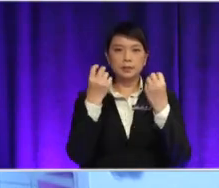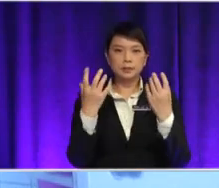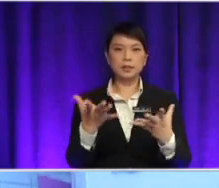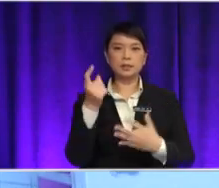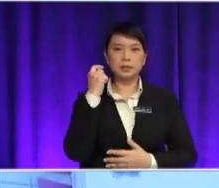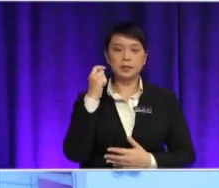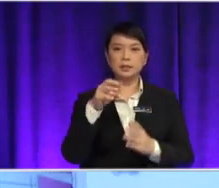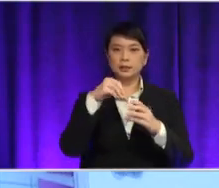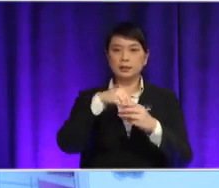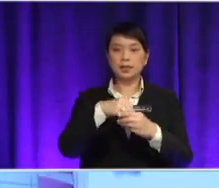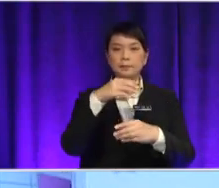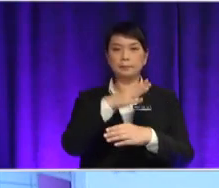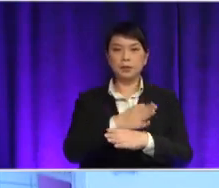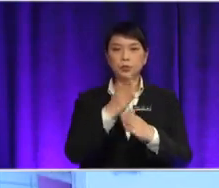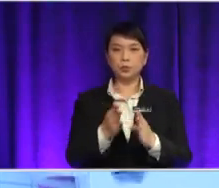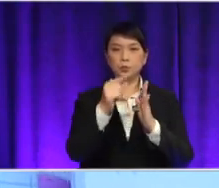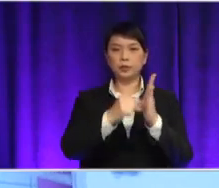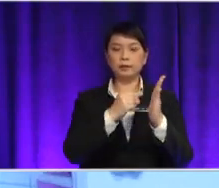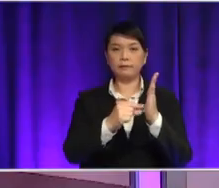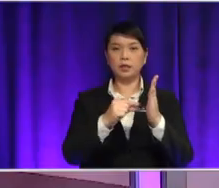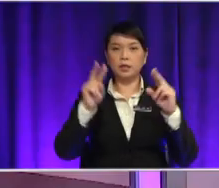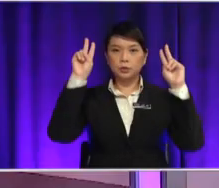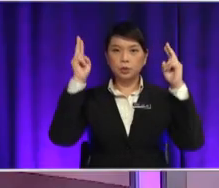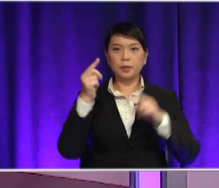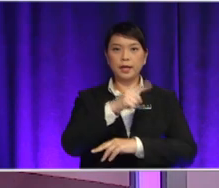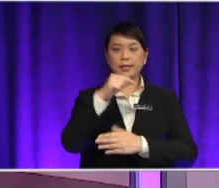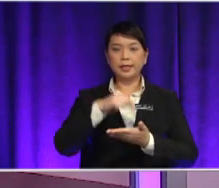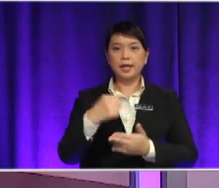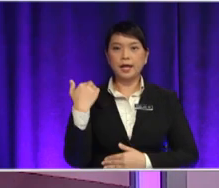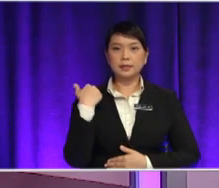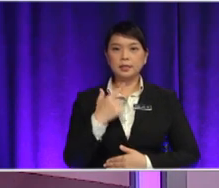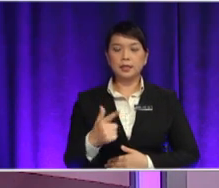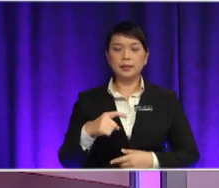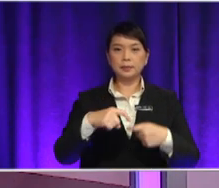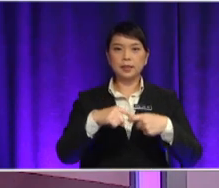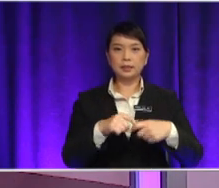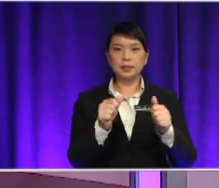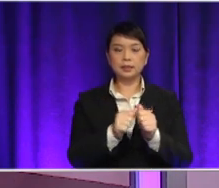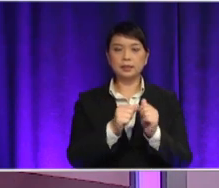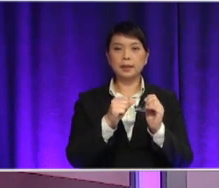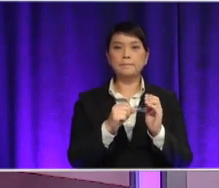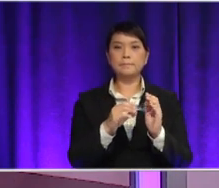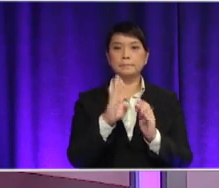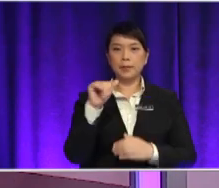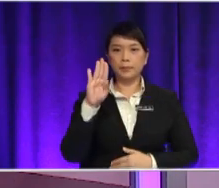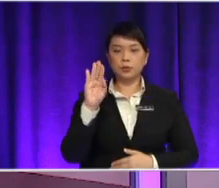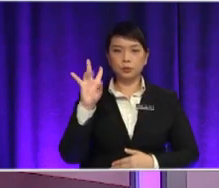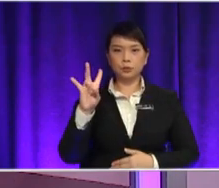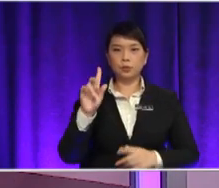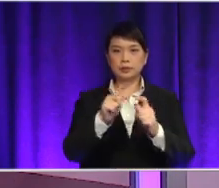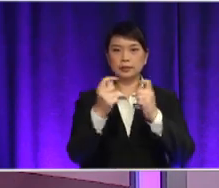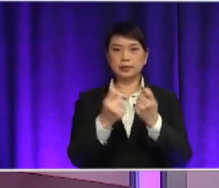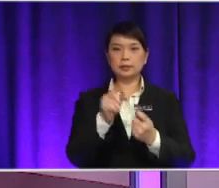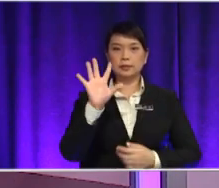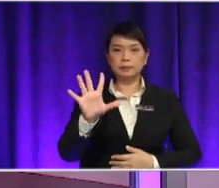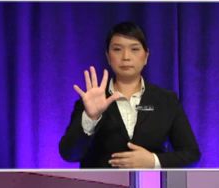Nisa. Sebenarnya apa topik kita hari ini cikgu? Topik kita sebenarnya hari ini adalah berkaitan dengan bab 7, tingkatan 5